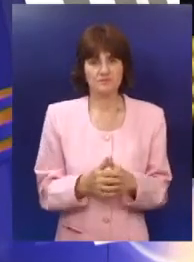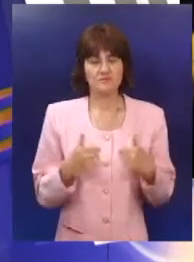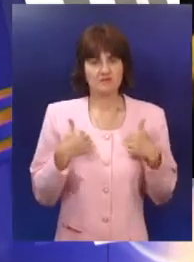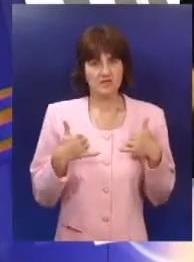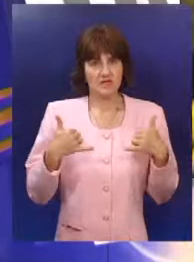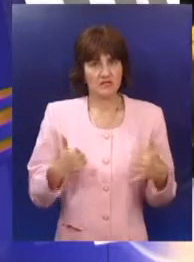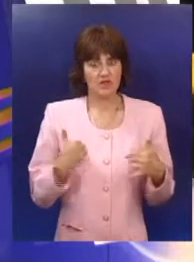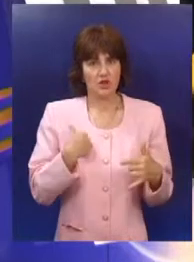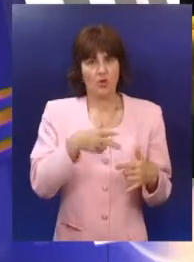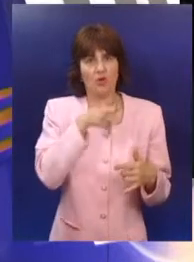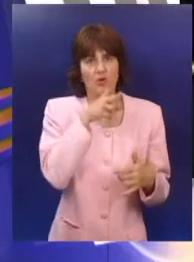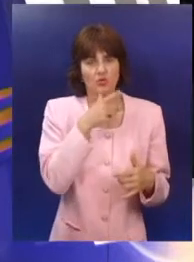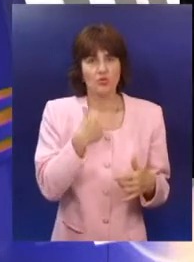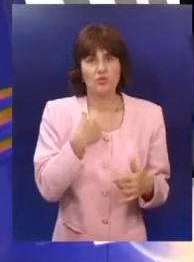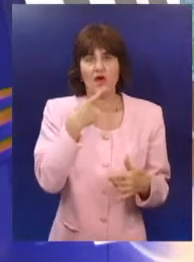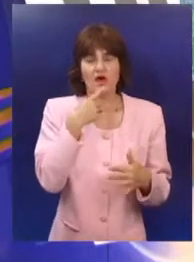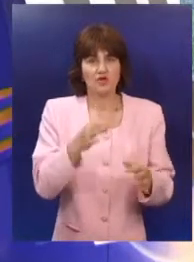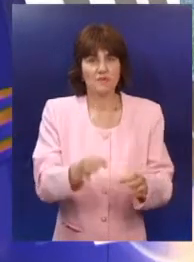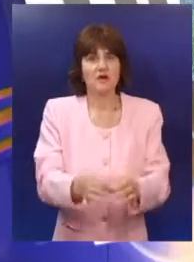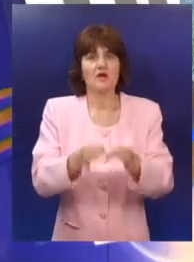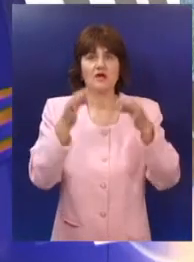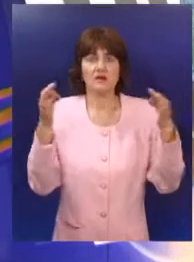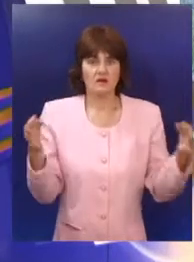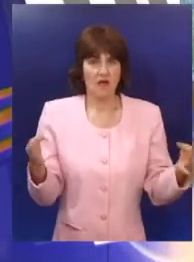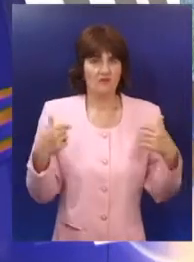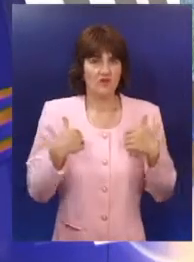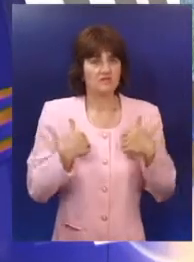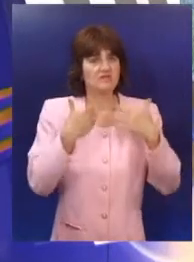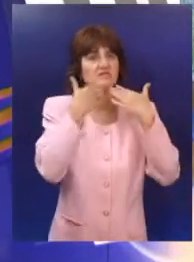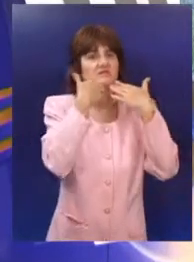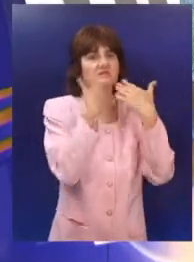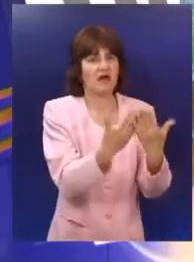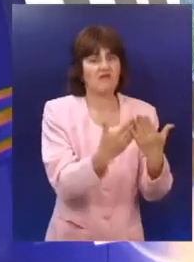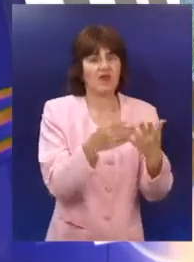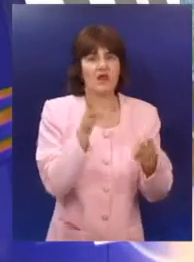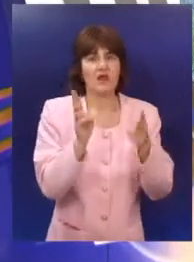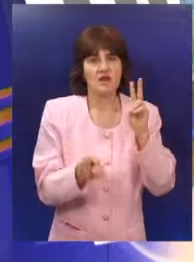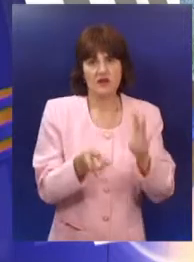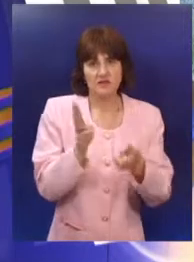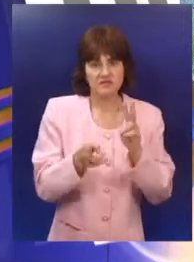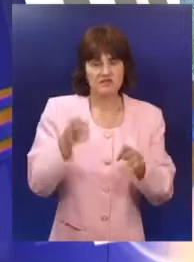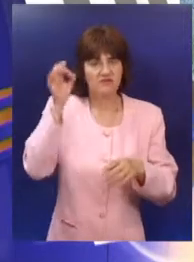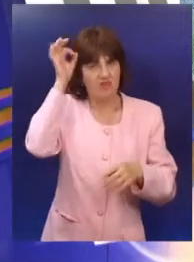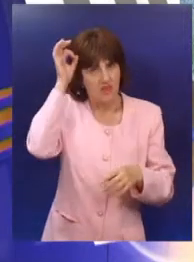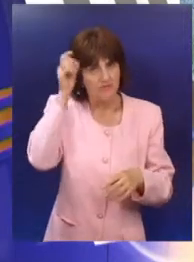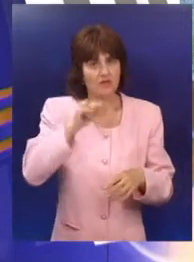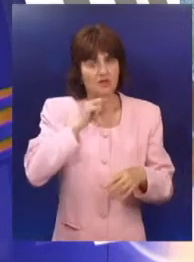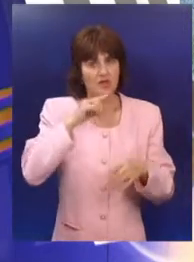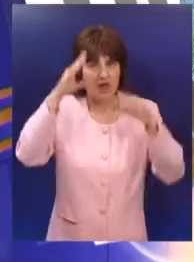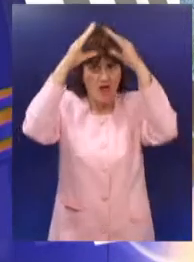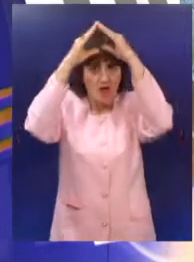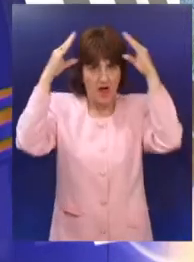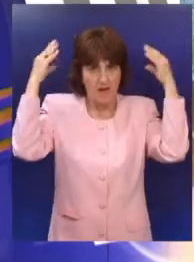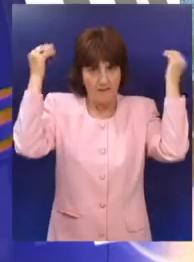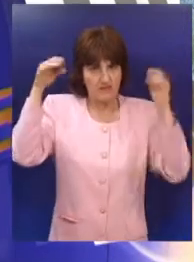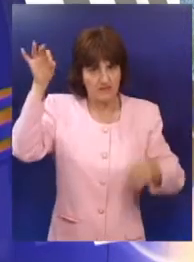ovom prilikom hoću da izrazim evo ovako javno svoju duboku zahvalnost profesorima iz Nemačke, odnosno ambasadi Nemačke koja